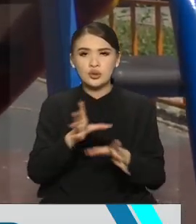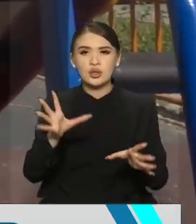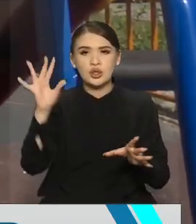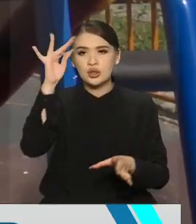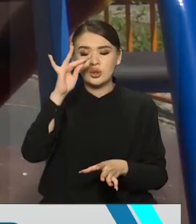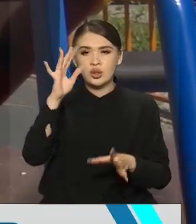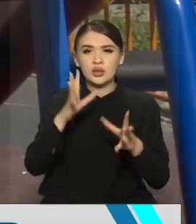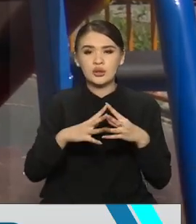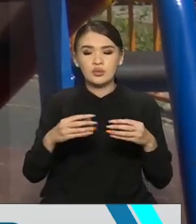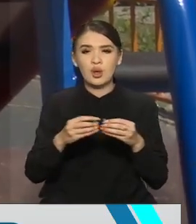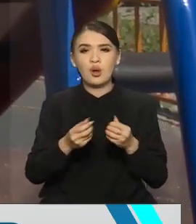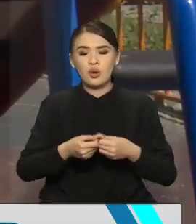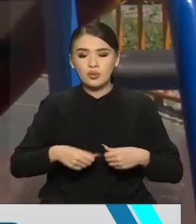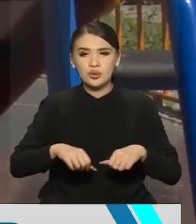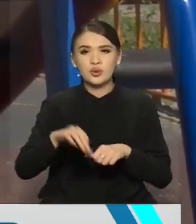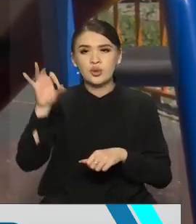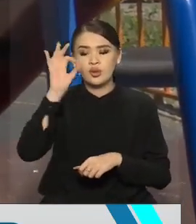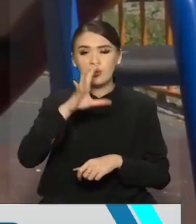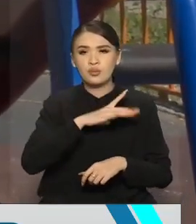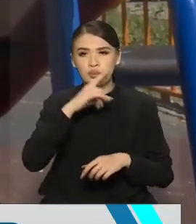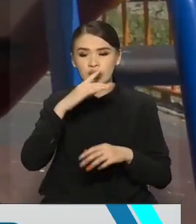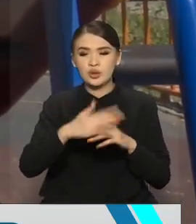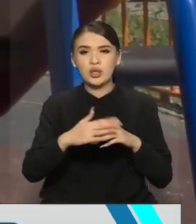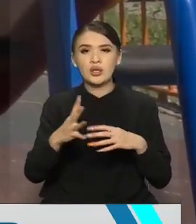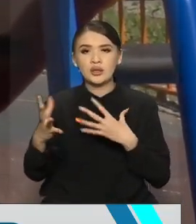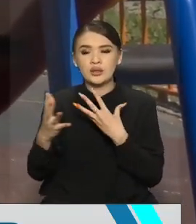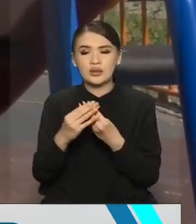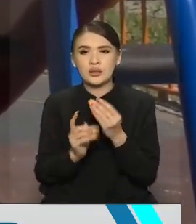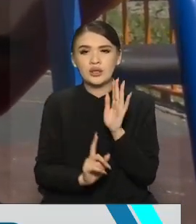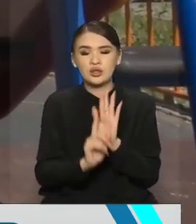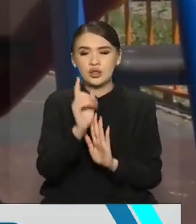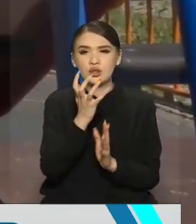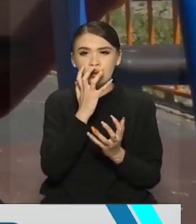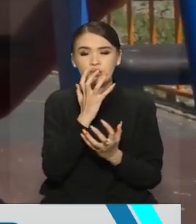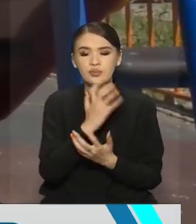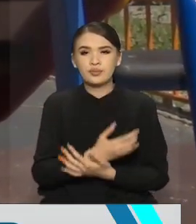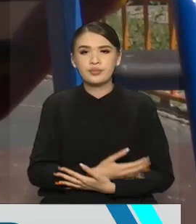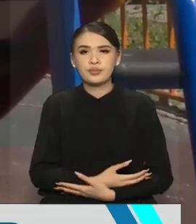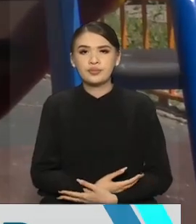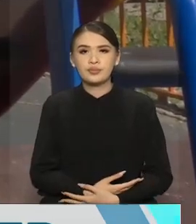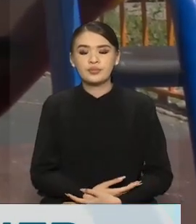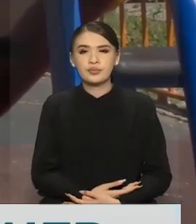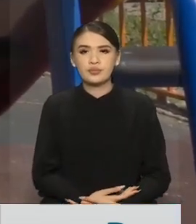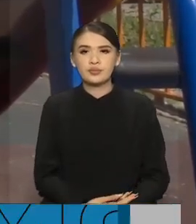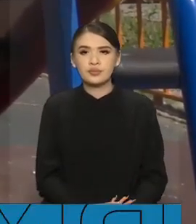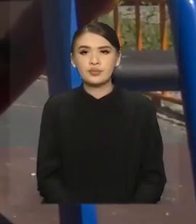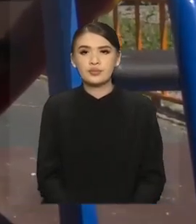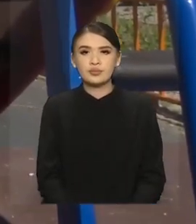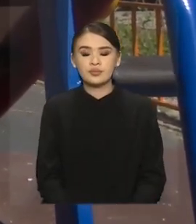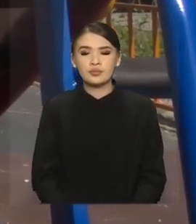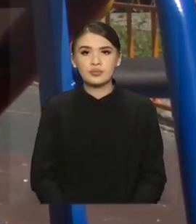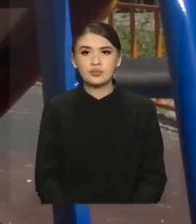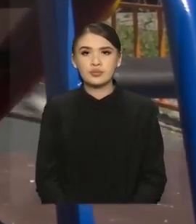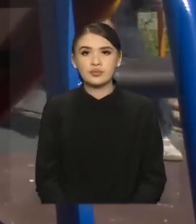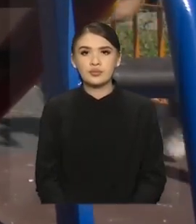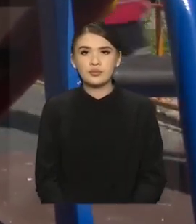каждой семье это ячейка общества тем ближе мы с вами становимся даркеев бергенева ауесова и